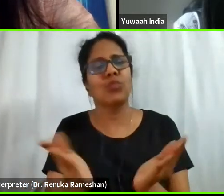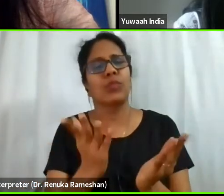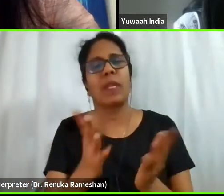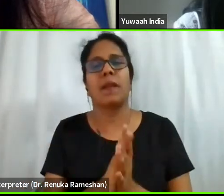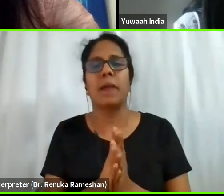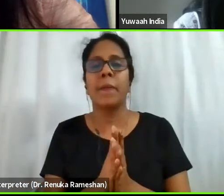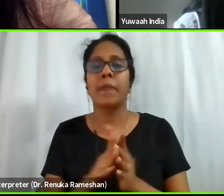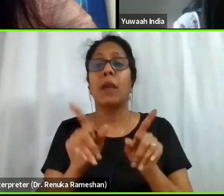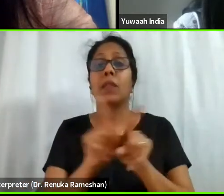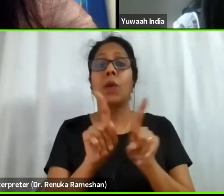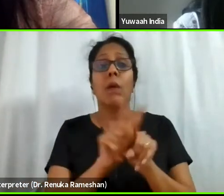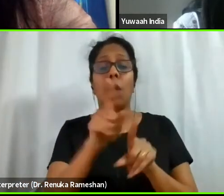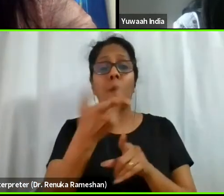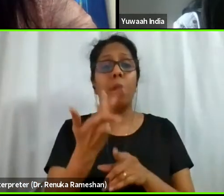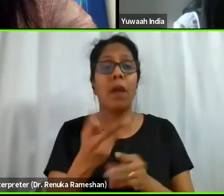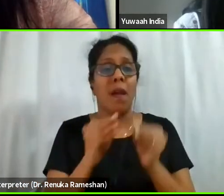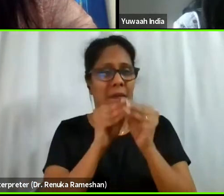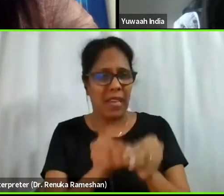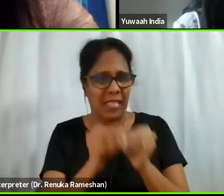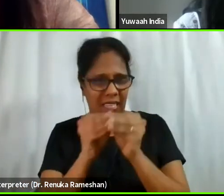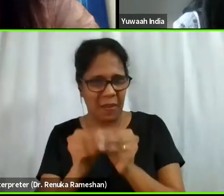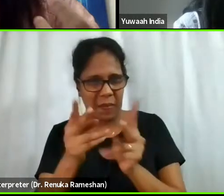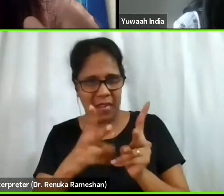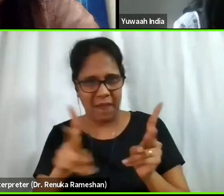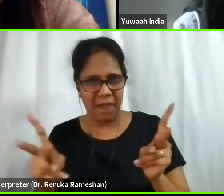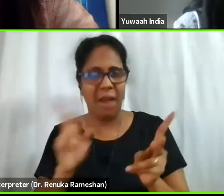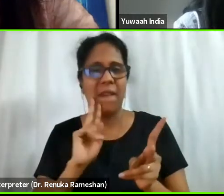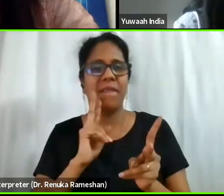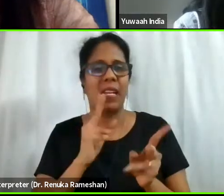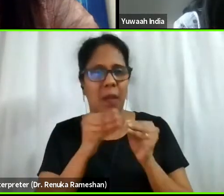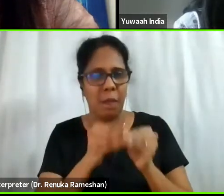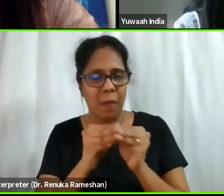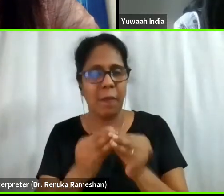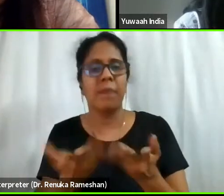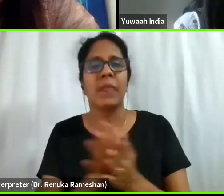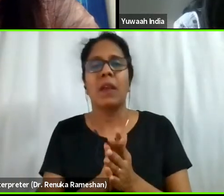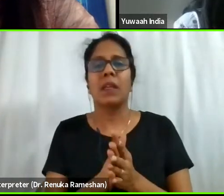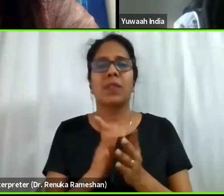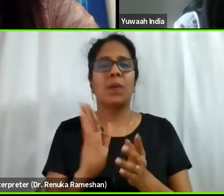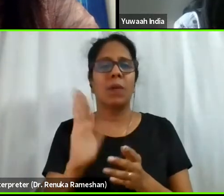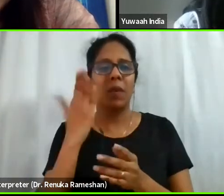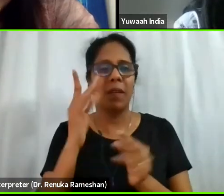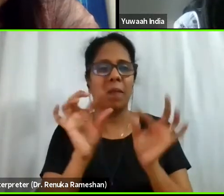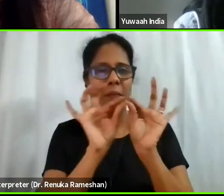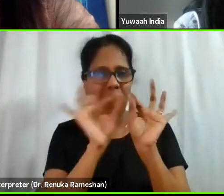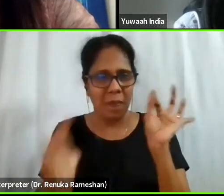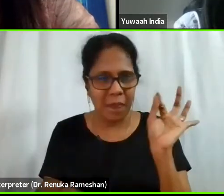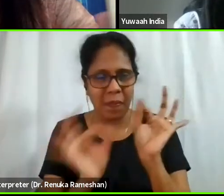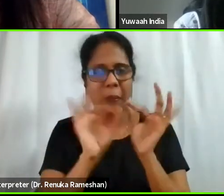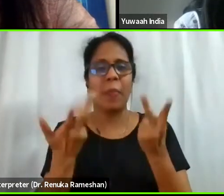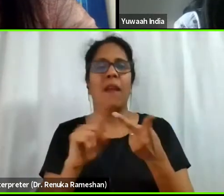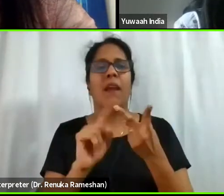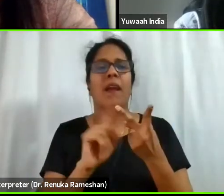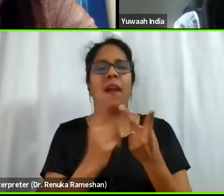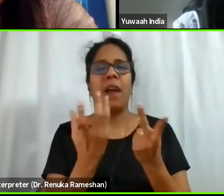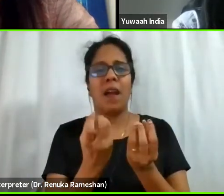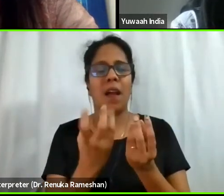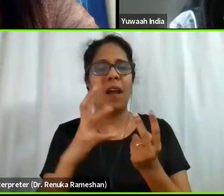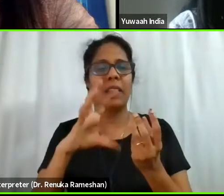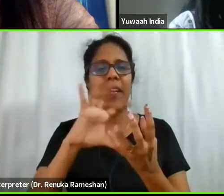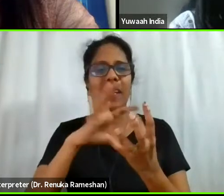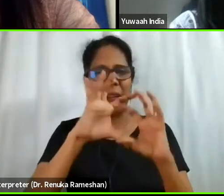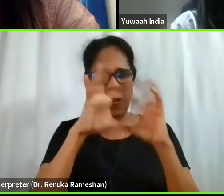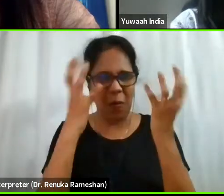हैं, जैसे वेजिटेबल्स होती है ना, सिंपल बीन्स, गोभी, भिंडी,